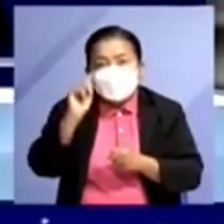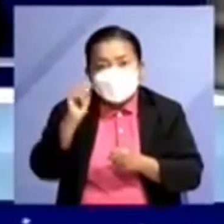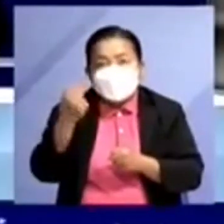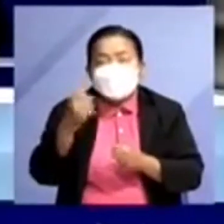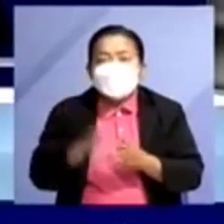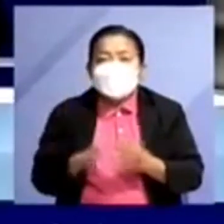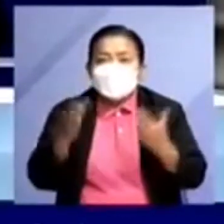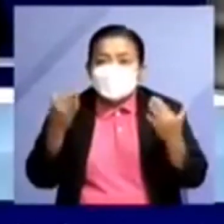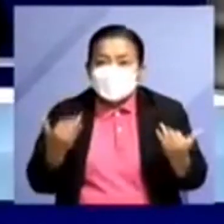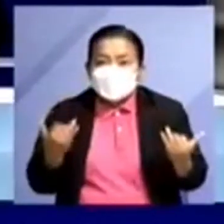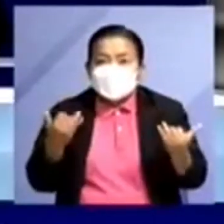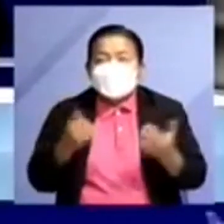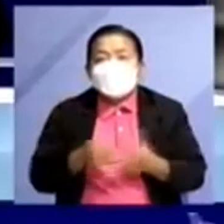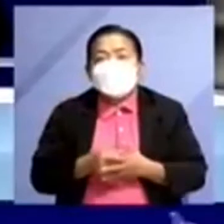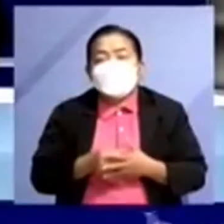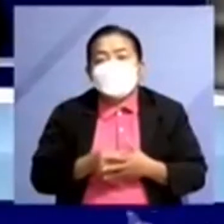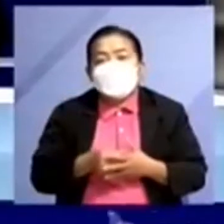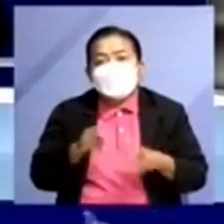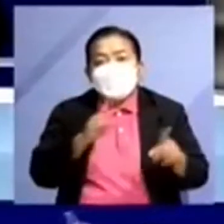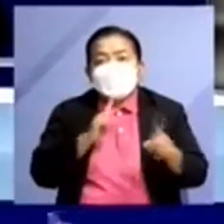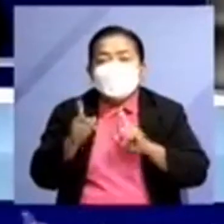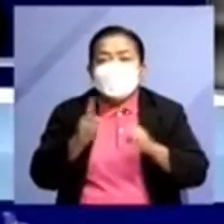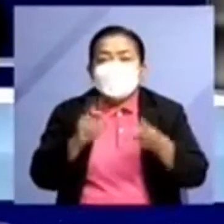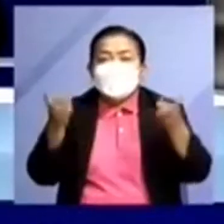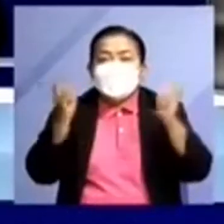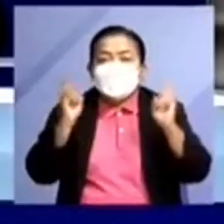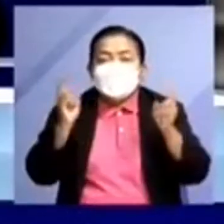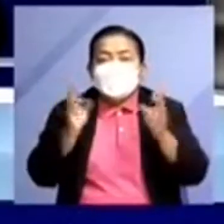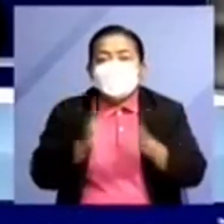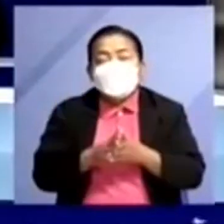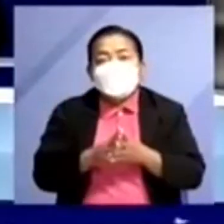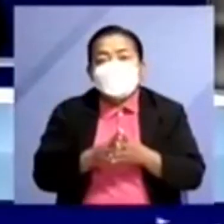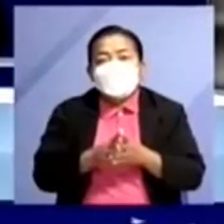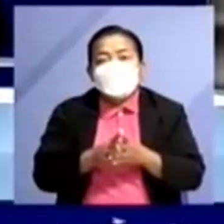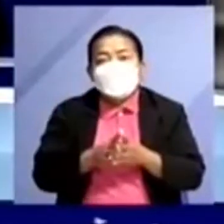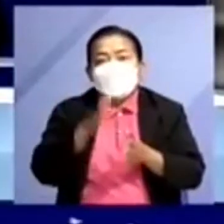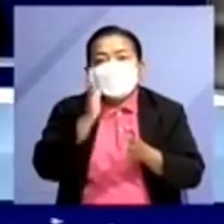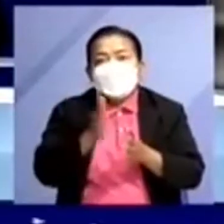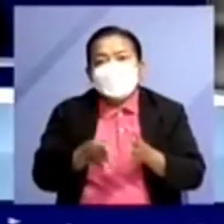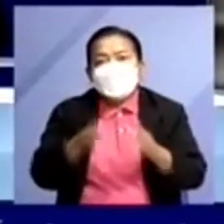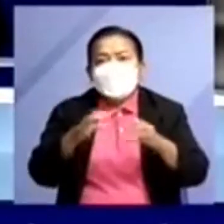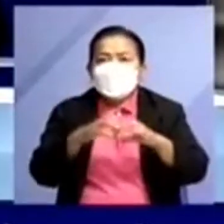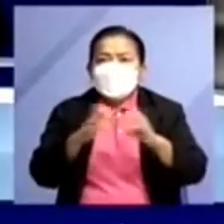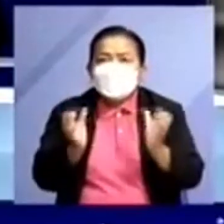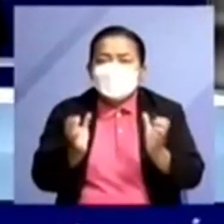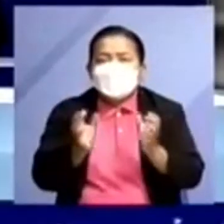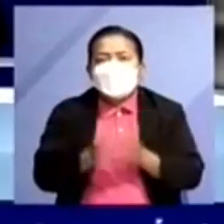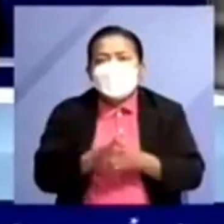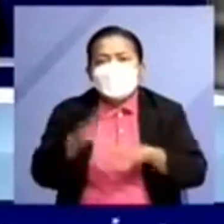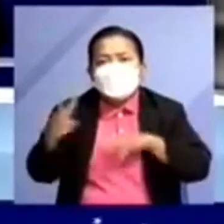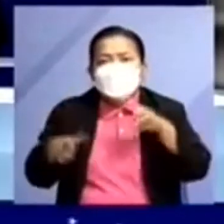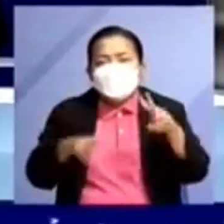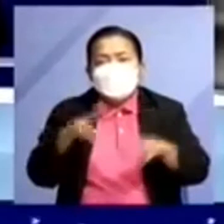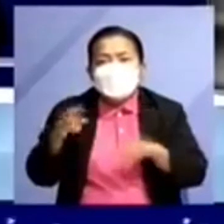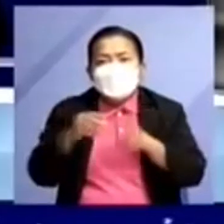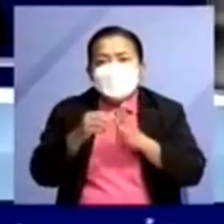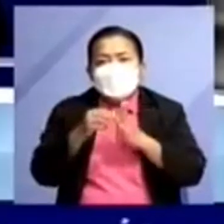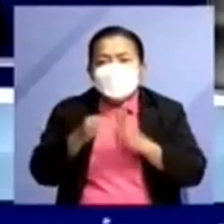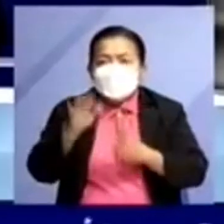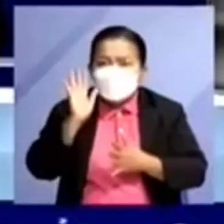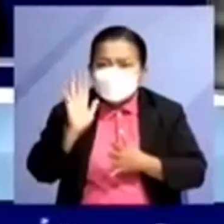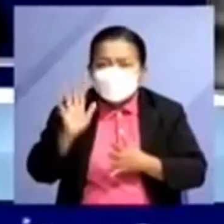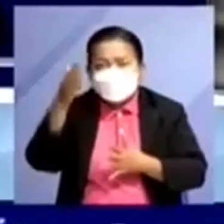ป็นสินค้าที่ได้รับความนิยมเป็นอย่างมากในช่วงนี ้ทุเรียนเนี่ยหลายท่านถามว่าเอ๊ะทำไมต้องไปตรวจตราเป็นพิเศษ คุ ณผู้ชมอย่าลืมว่า